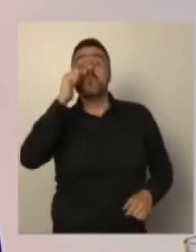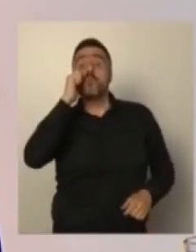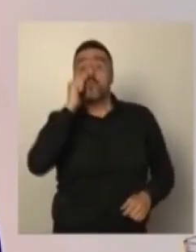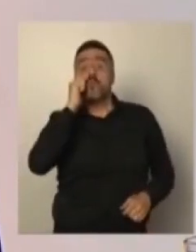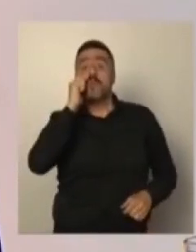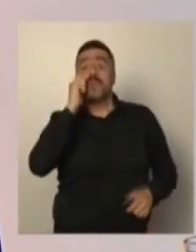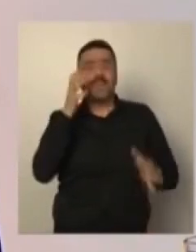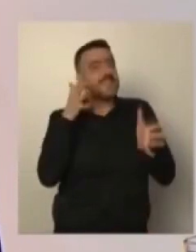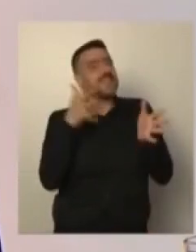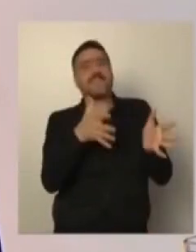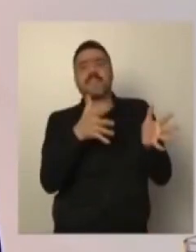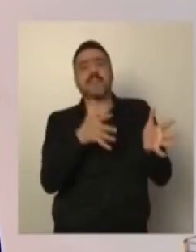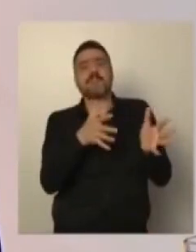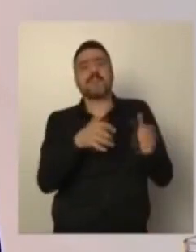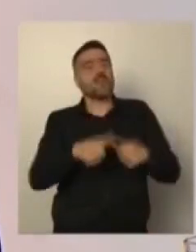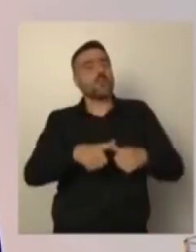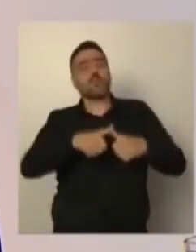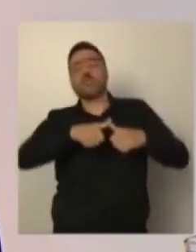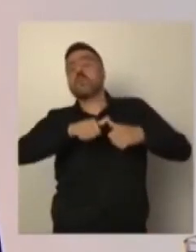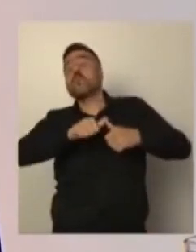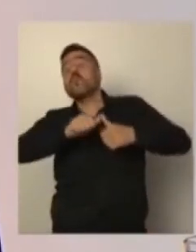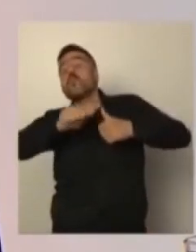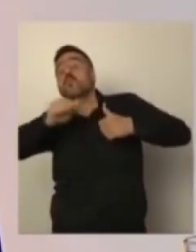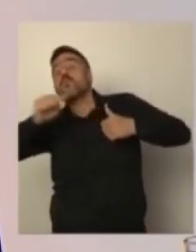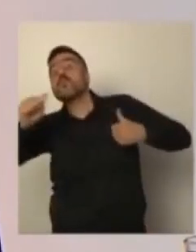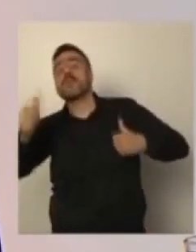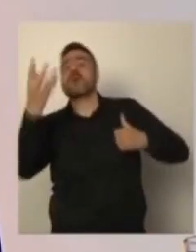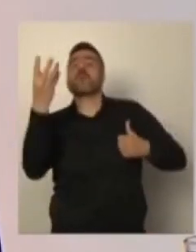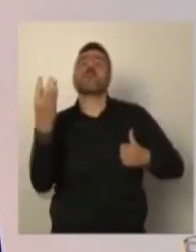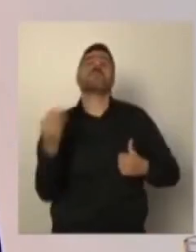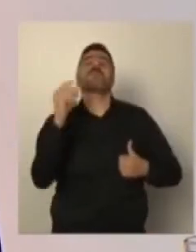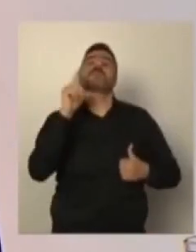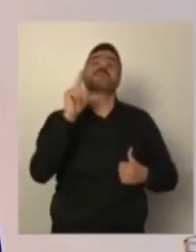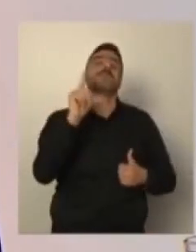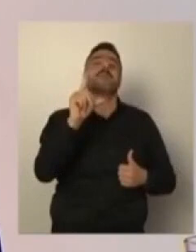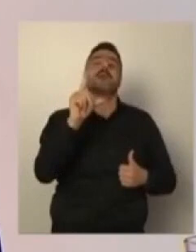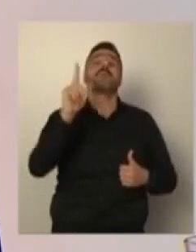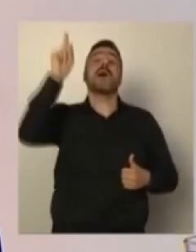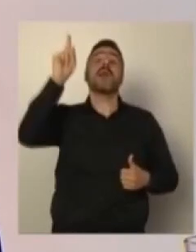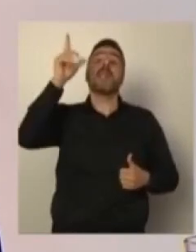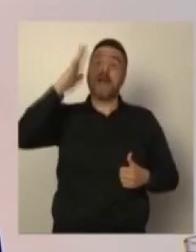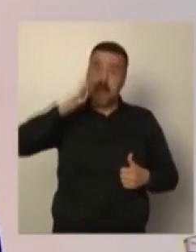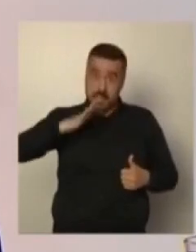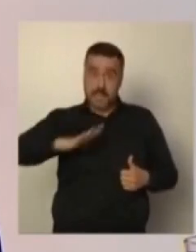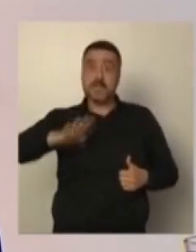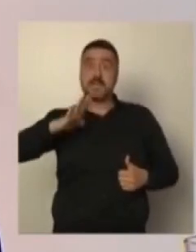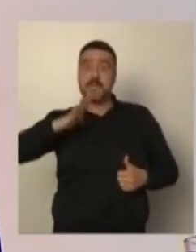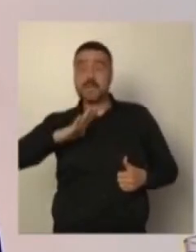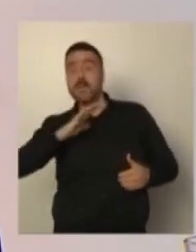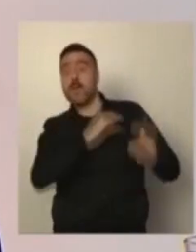israftan uzak durmamız Rabbimizin bizlerden istediği en önemli